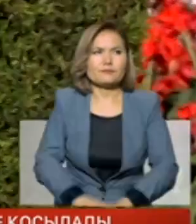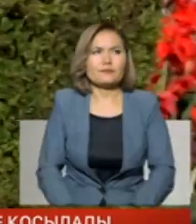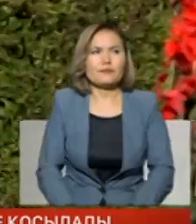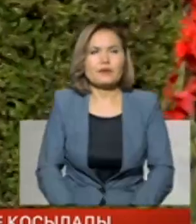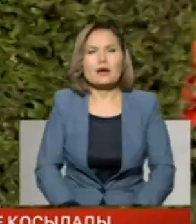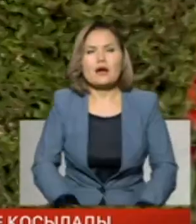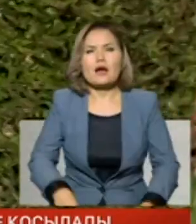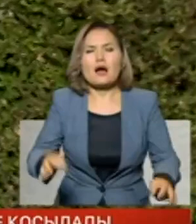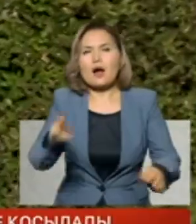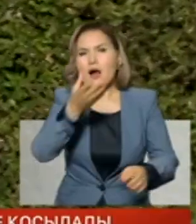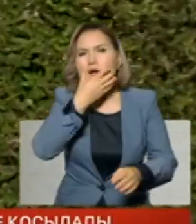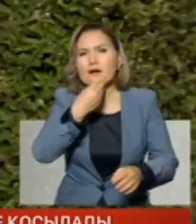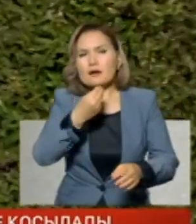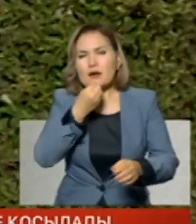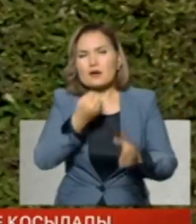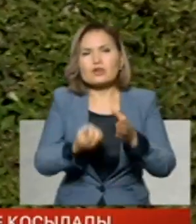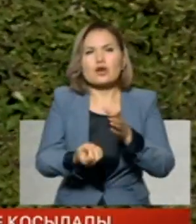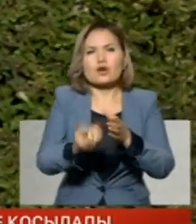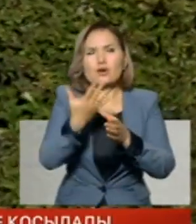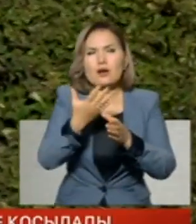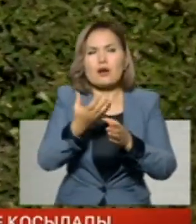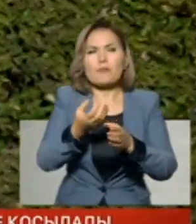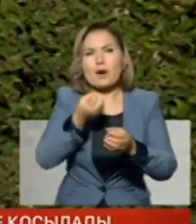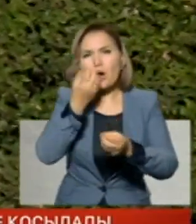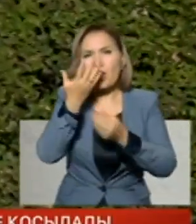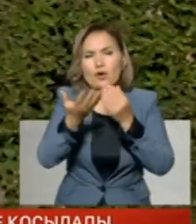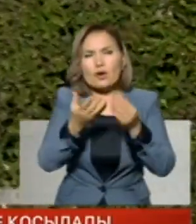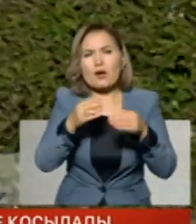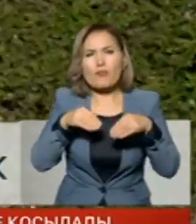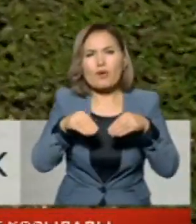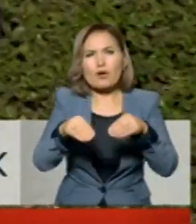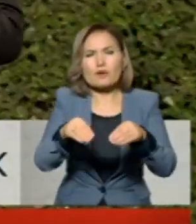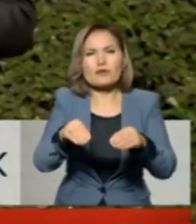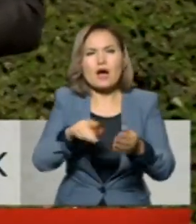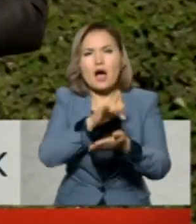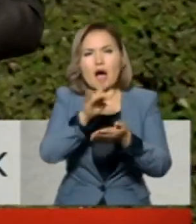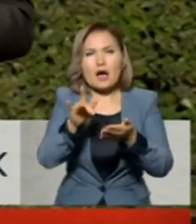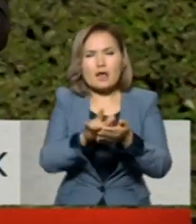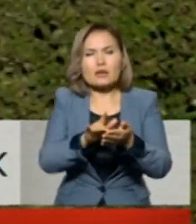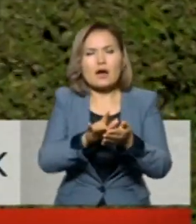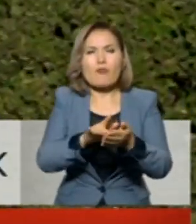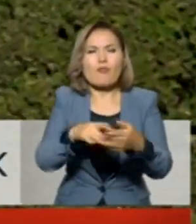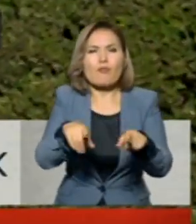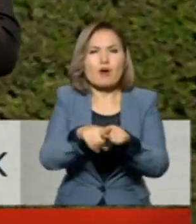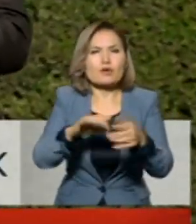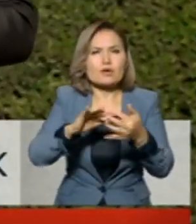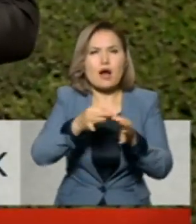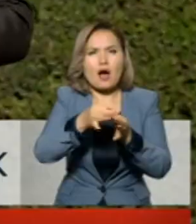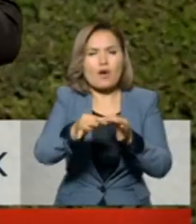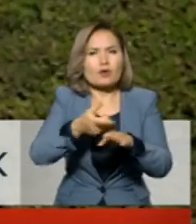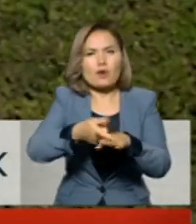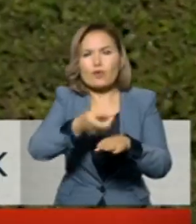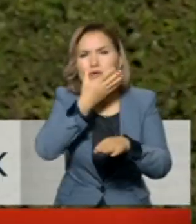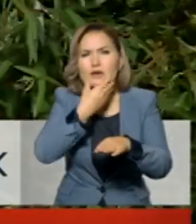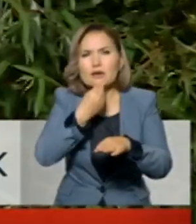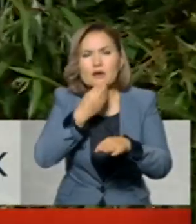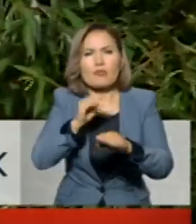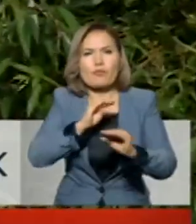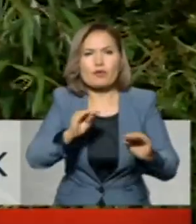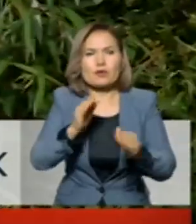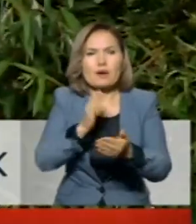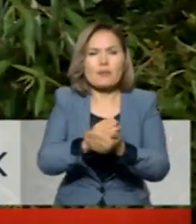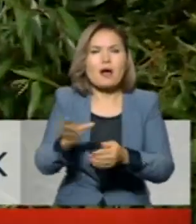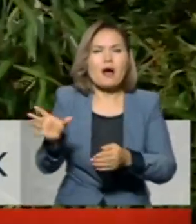Керемет гүлзарлары мен субұрқағы бар ауылдың инфрақұрылымы қалаға бергісіз. Елді мекен тұрғындары үшін мұнда барлық жағдай